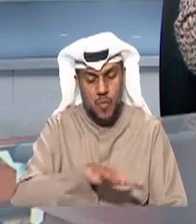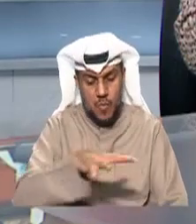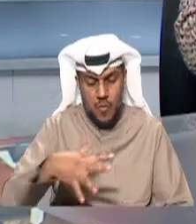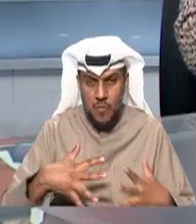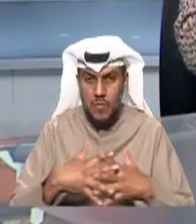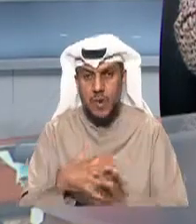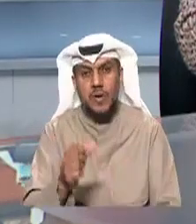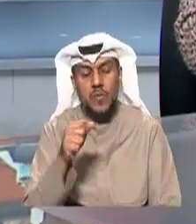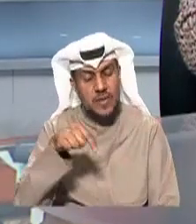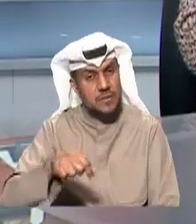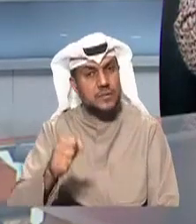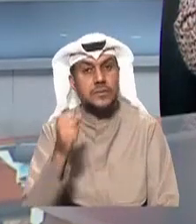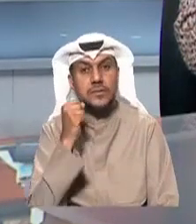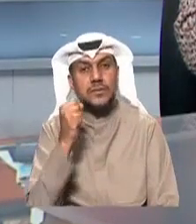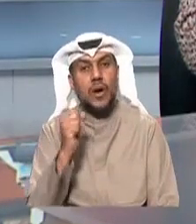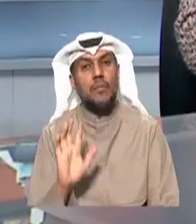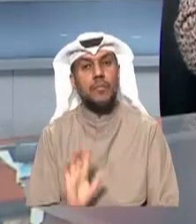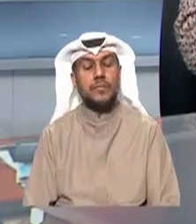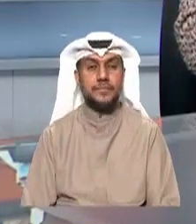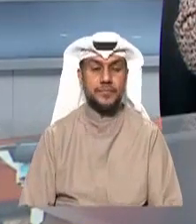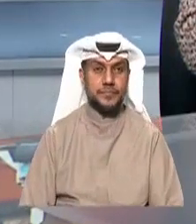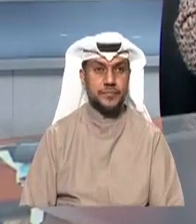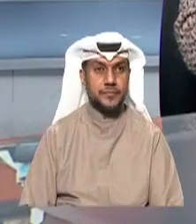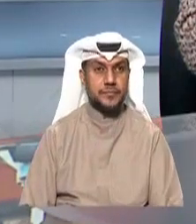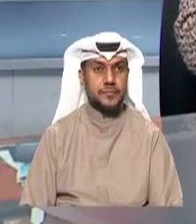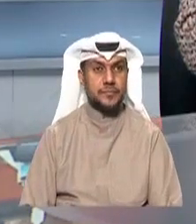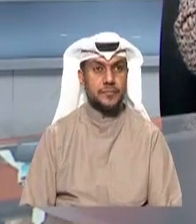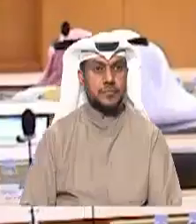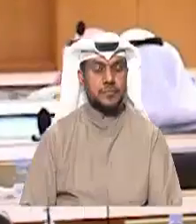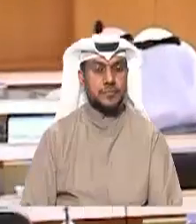الصعب الذي تمر به البلاد.